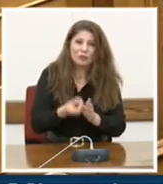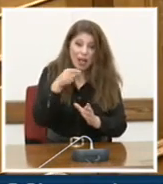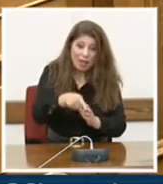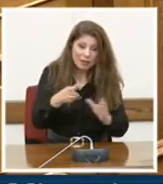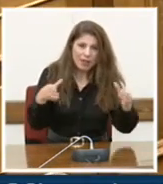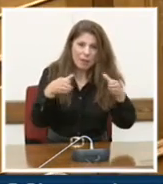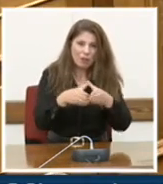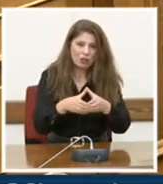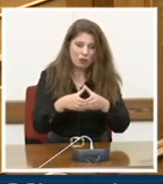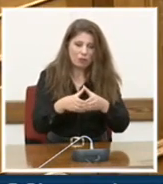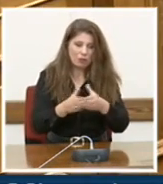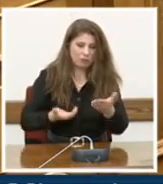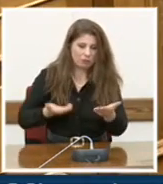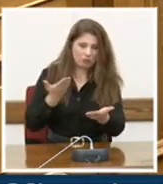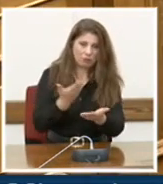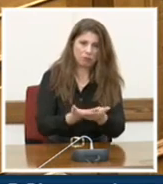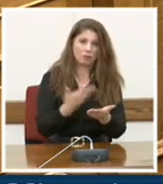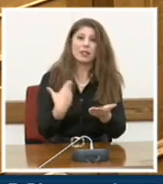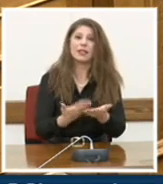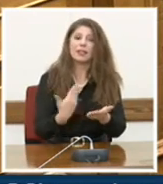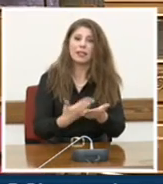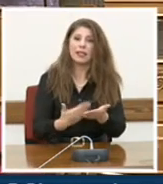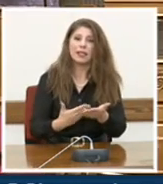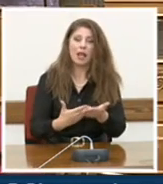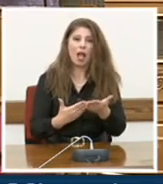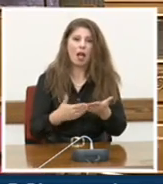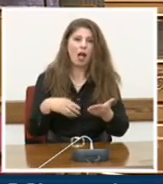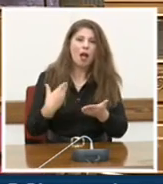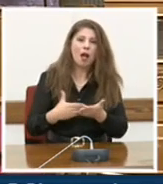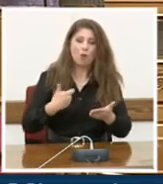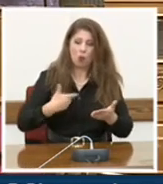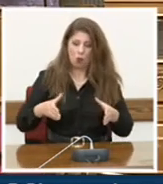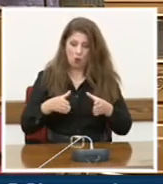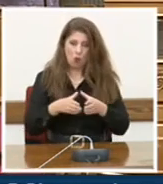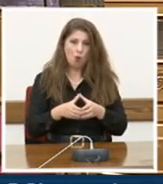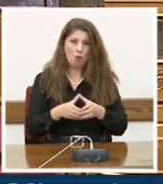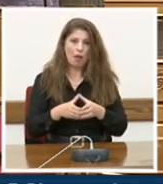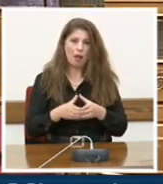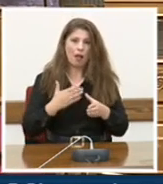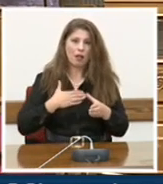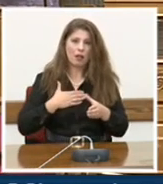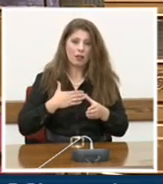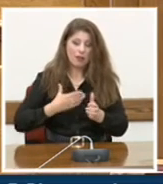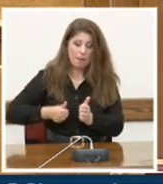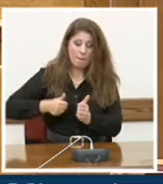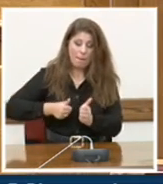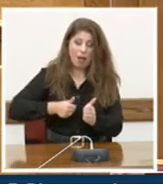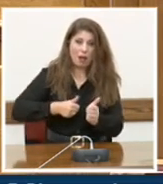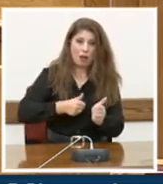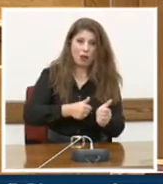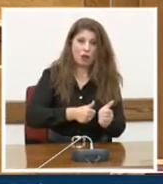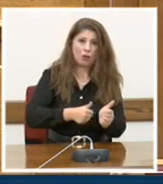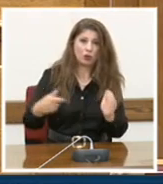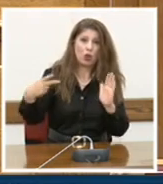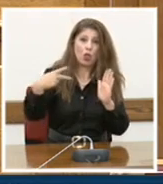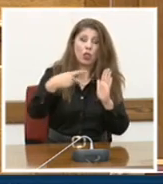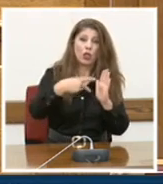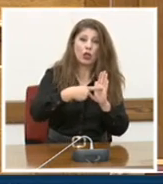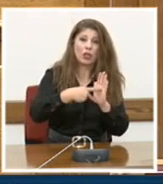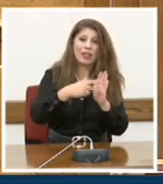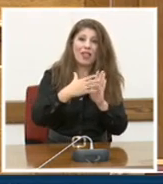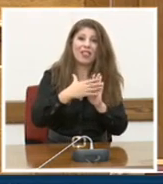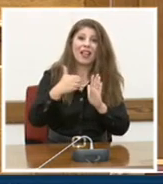καταθέσαμε ατράνταχτα στοιχεία που αποδεικνύουν ότι το κόμμα μας είναι υπό παρακολούθηση από το